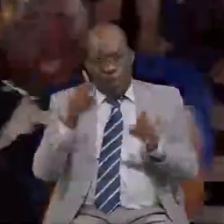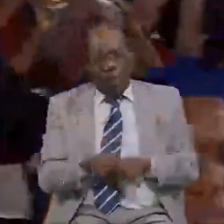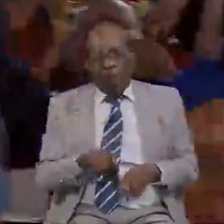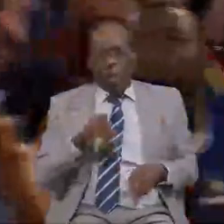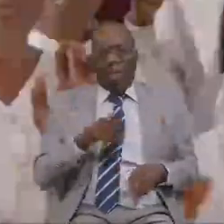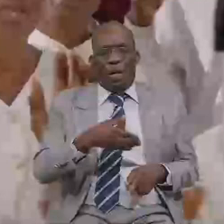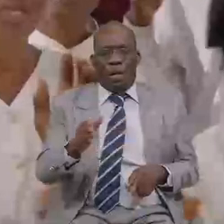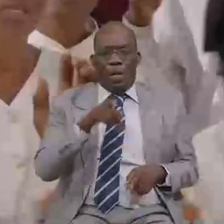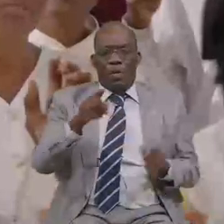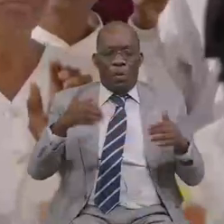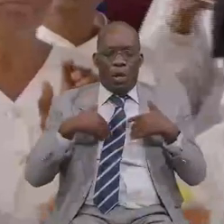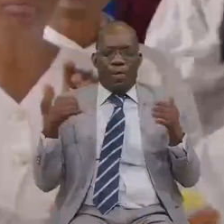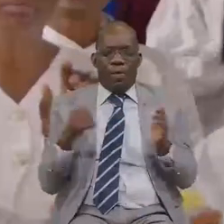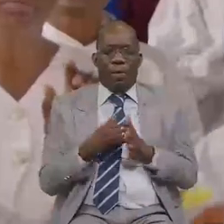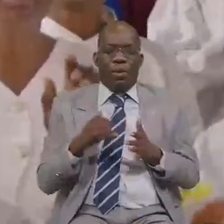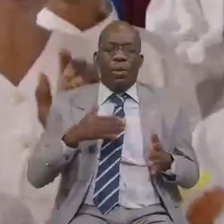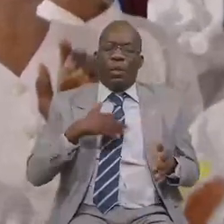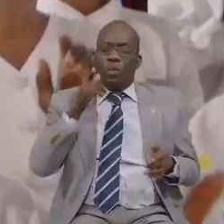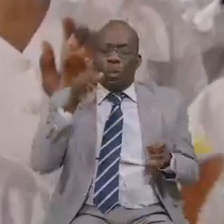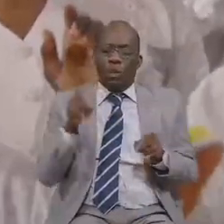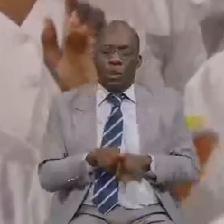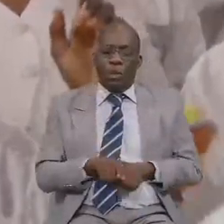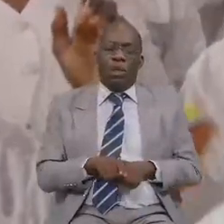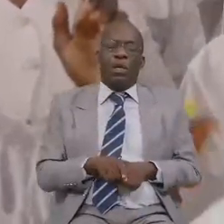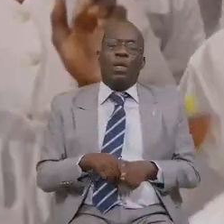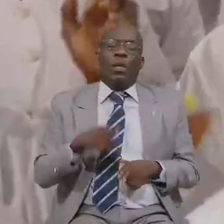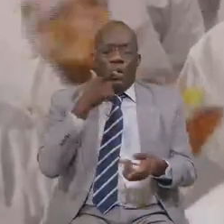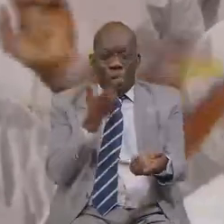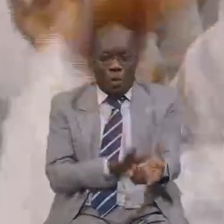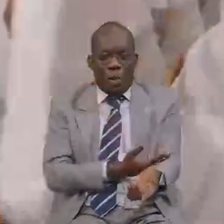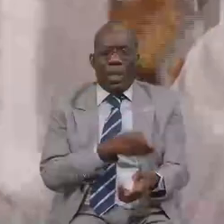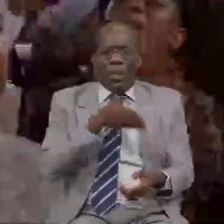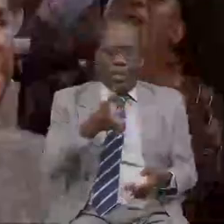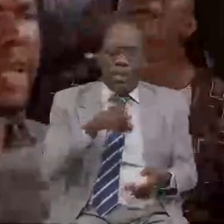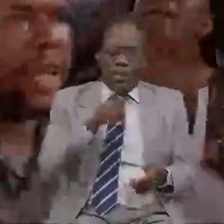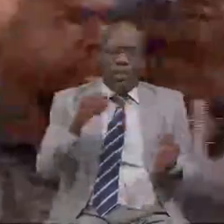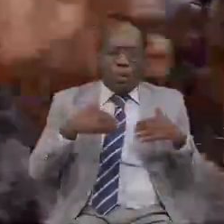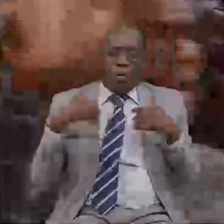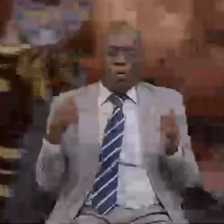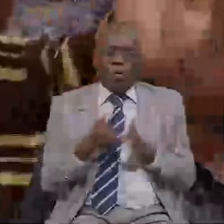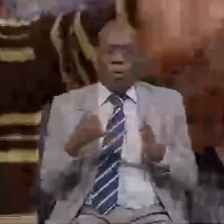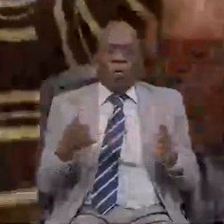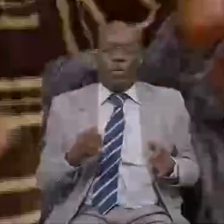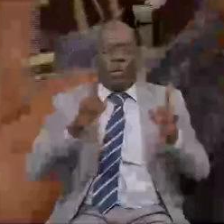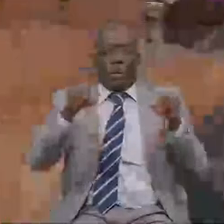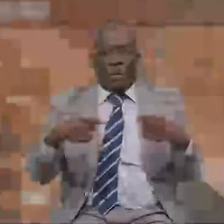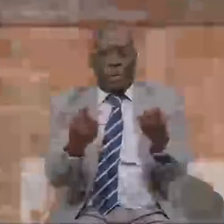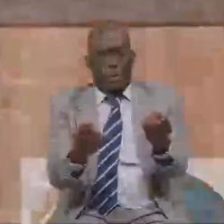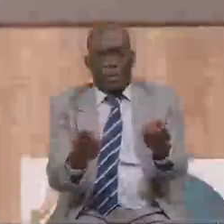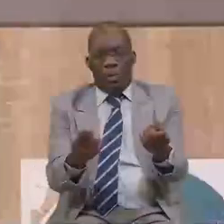l'auras. Ma soeur là-bas, tu l'as. Va.